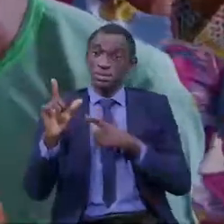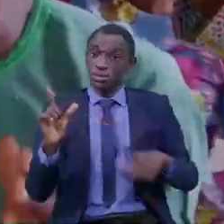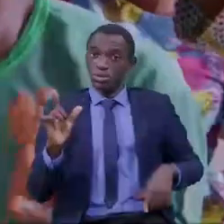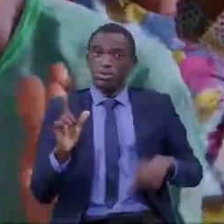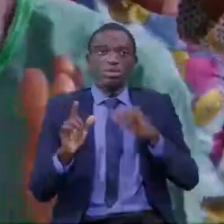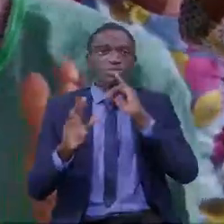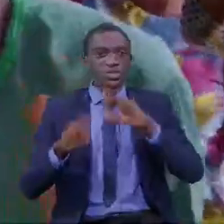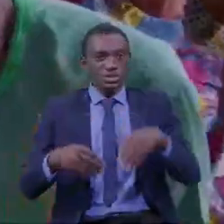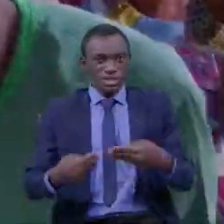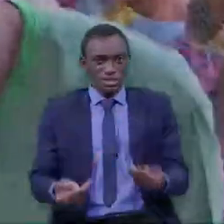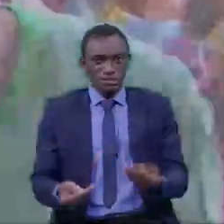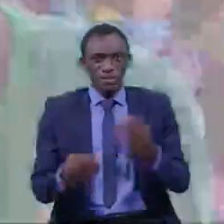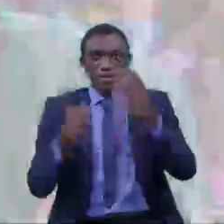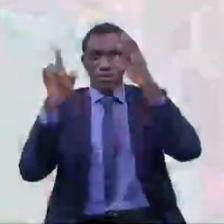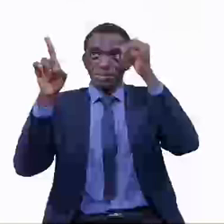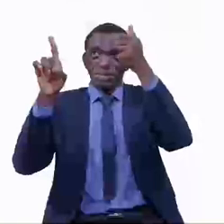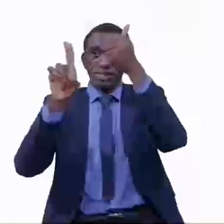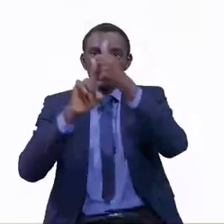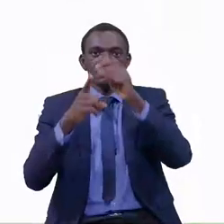Et le Seigneur se donne à toi.